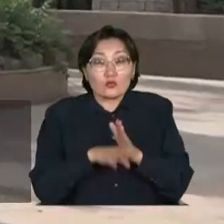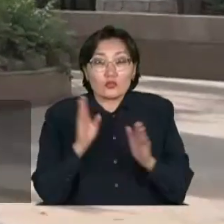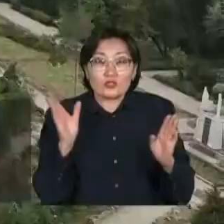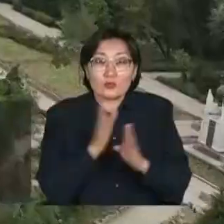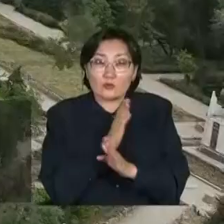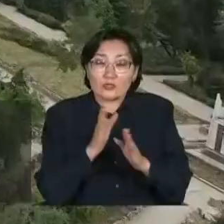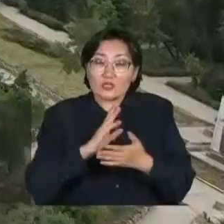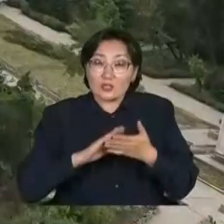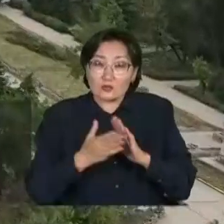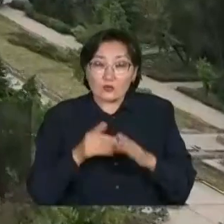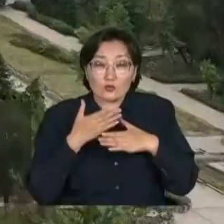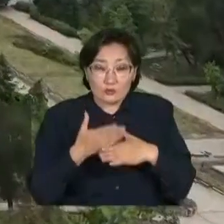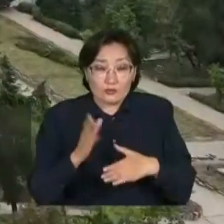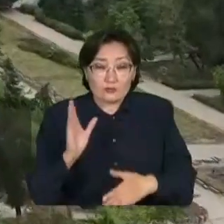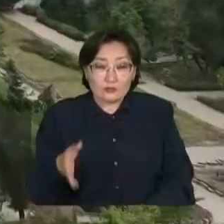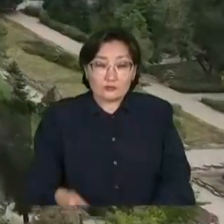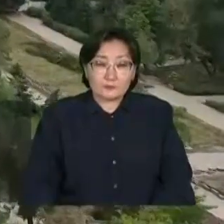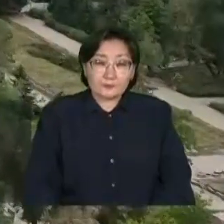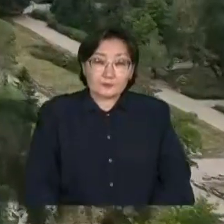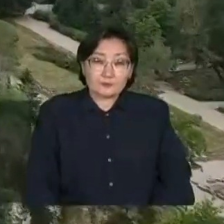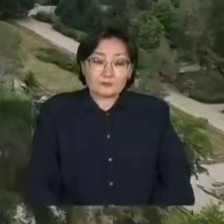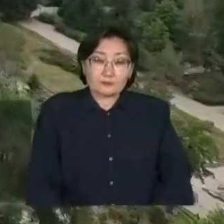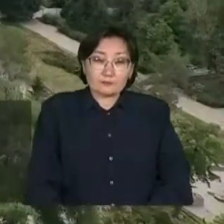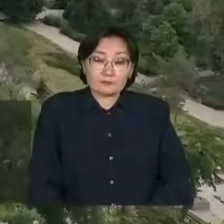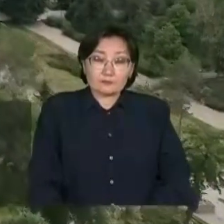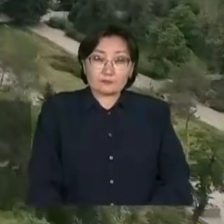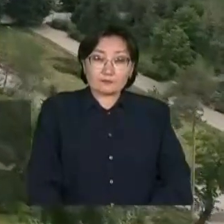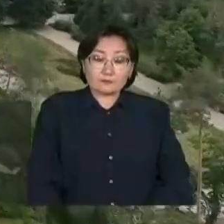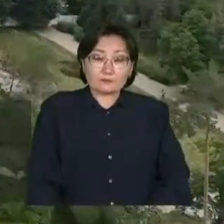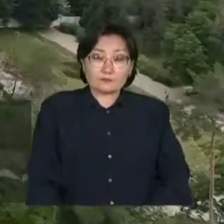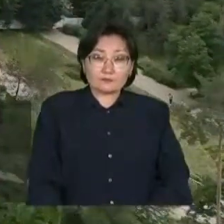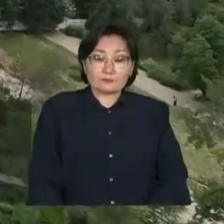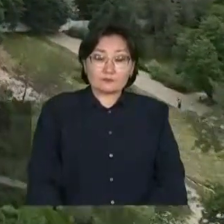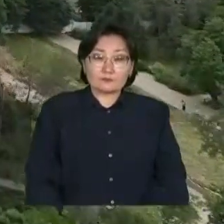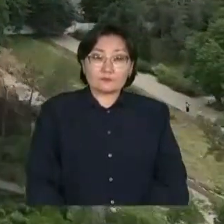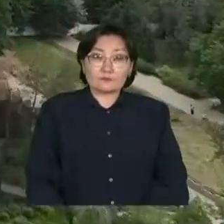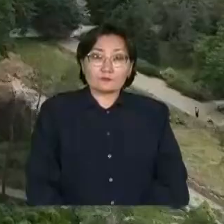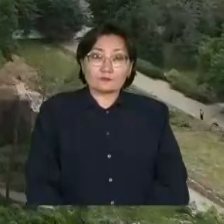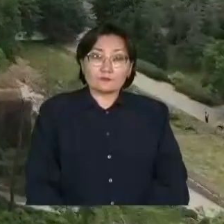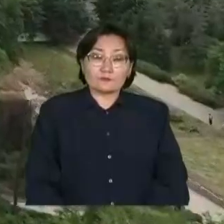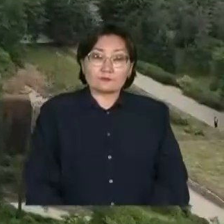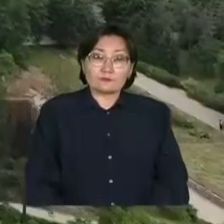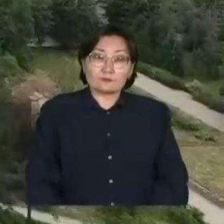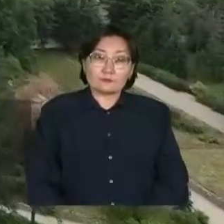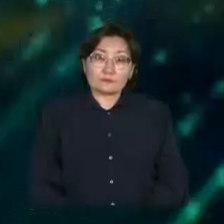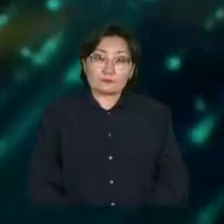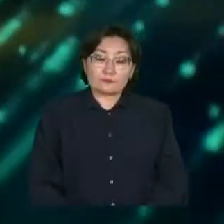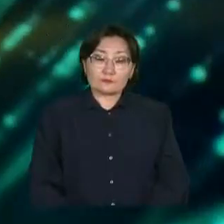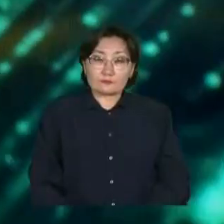сеп болады. Гүлмарал Изатқызы, Адель Ақжаркенова, Ялқынжан Әшімжанов, Алматы телеарнасы.